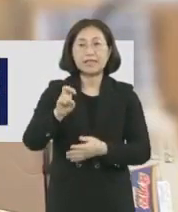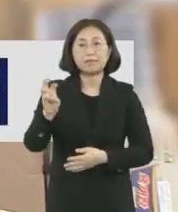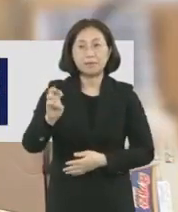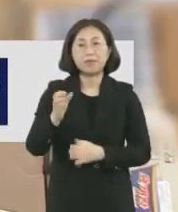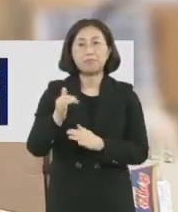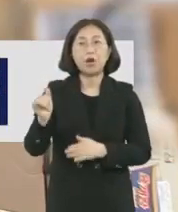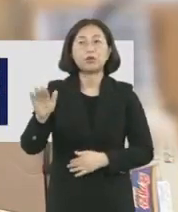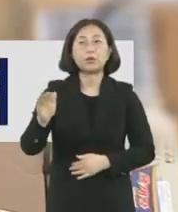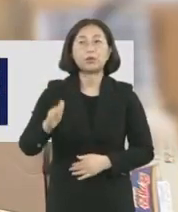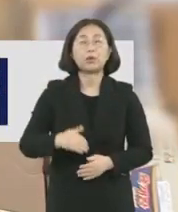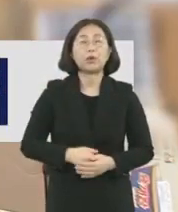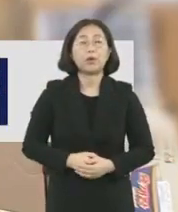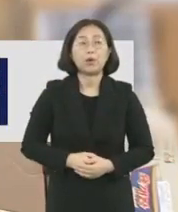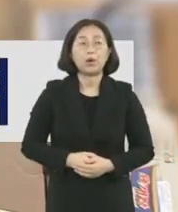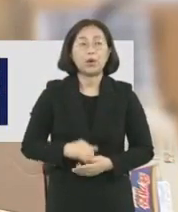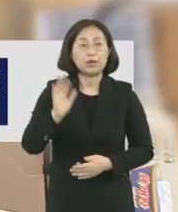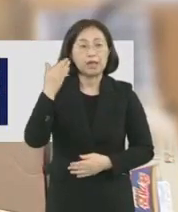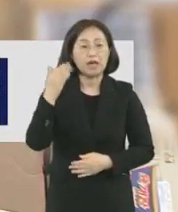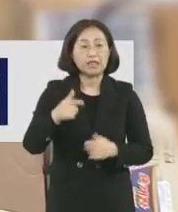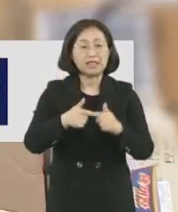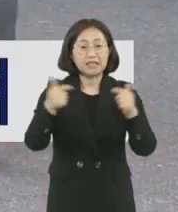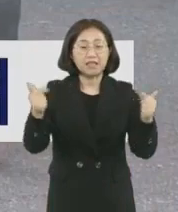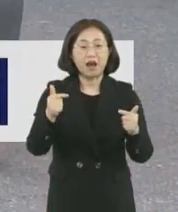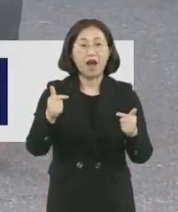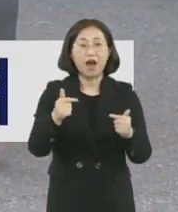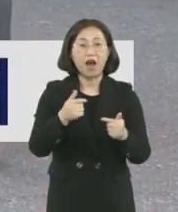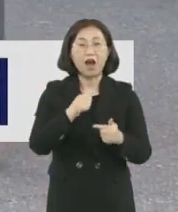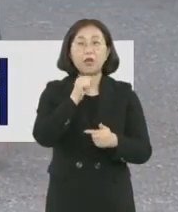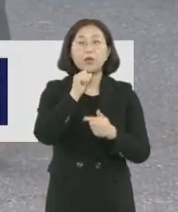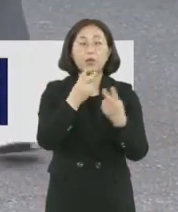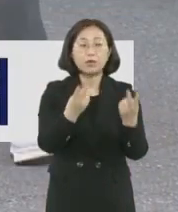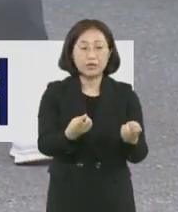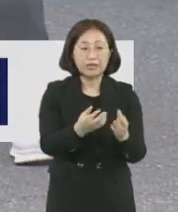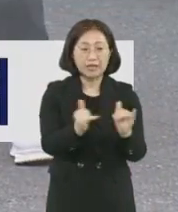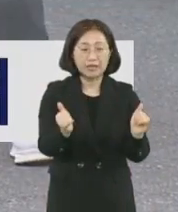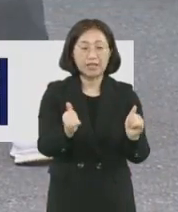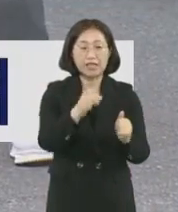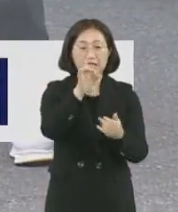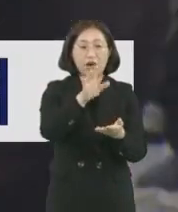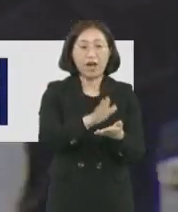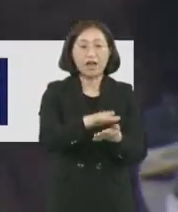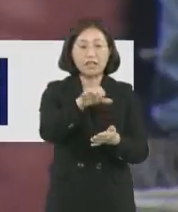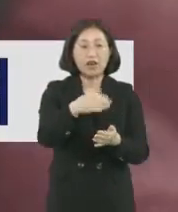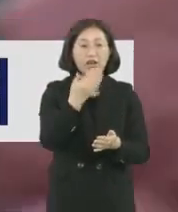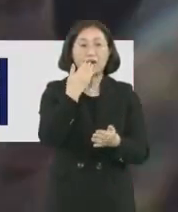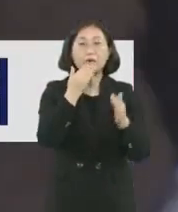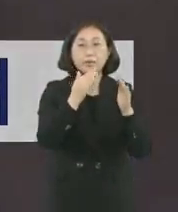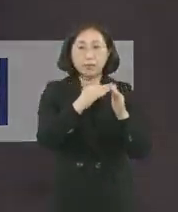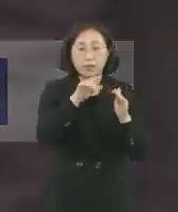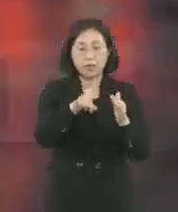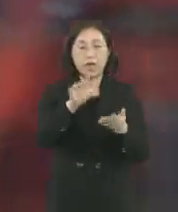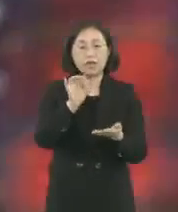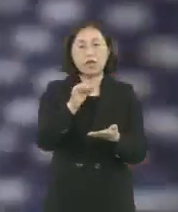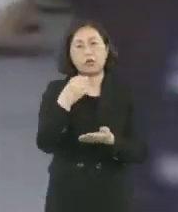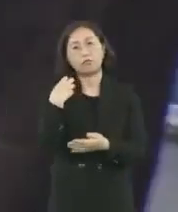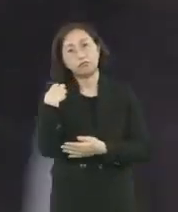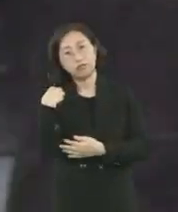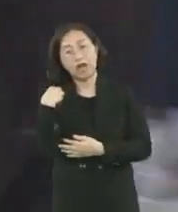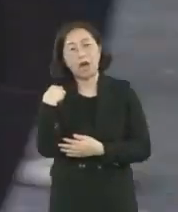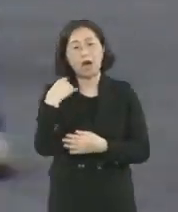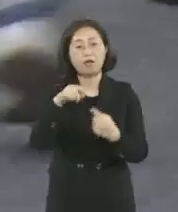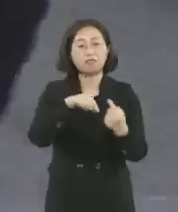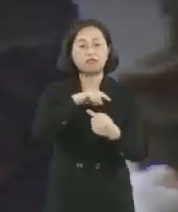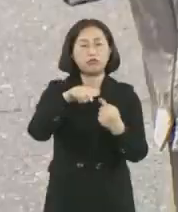추산되고 있습니다 최근 급격히 증가한 급속 노숙인 들로 인해 천안지역 무료급식소 들은 재정 부담이 늘어나